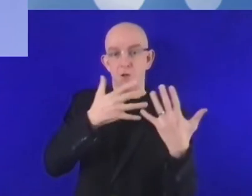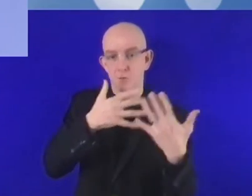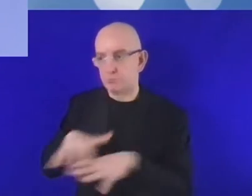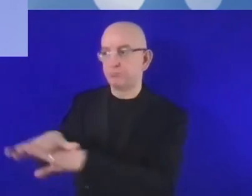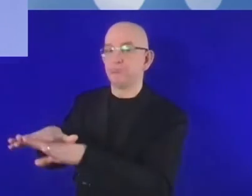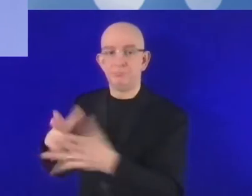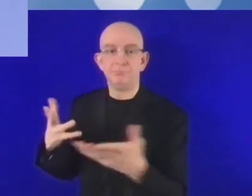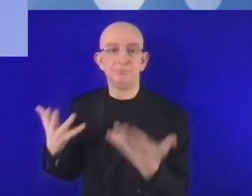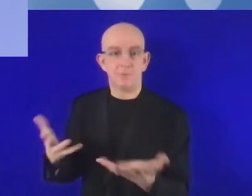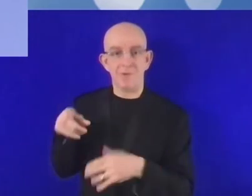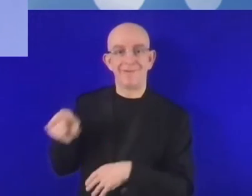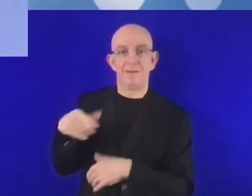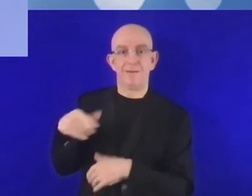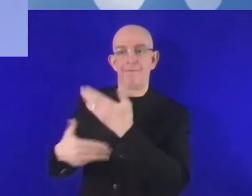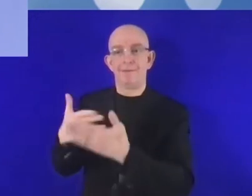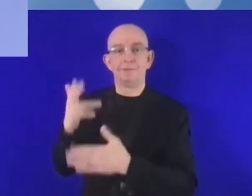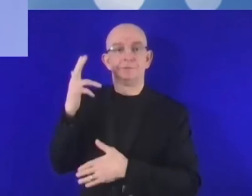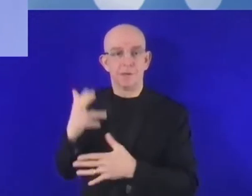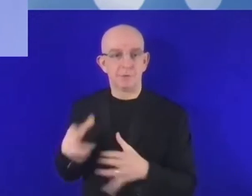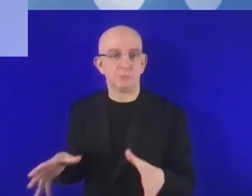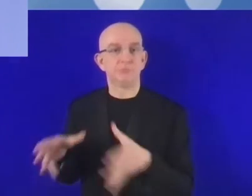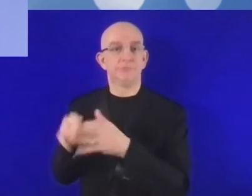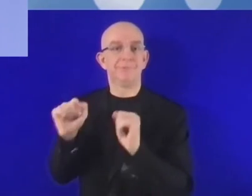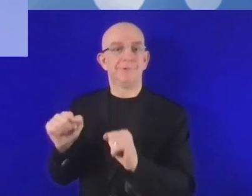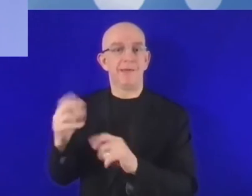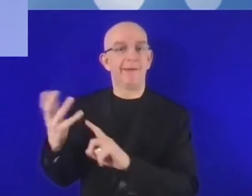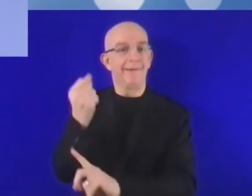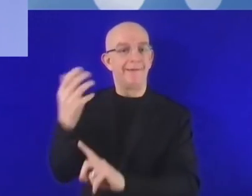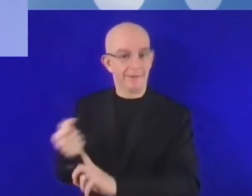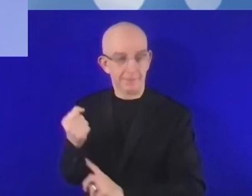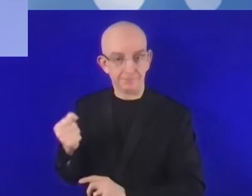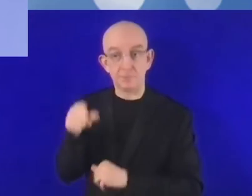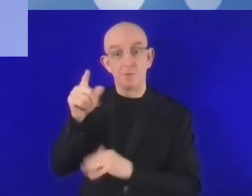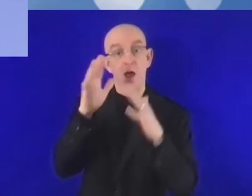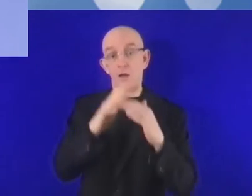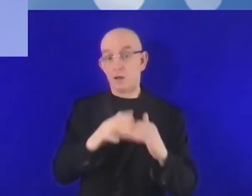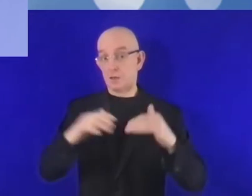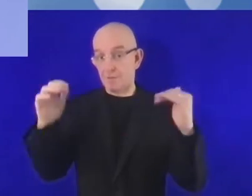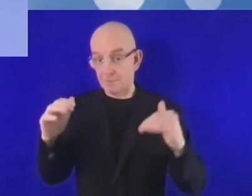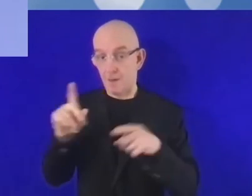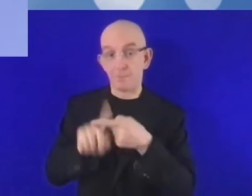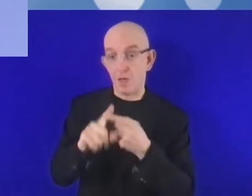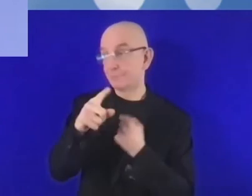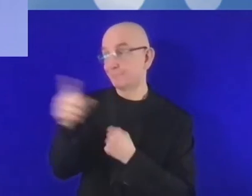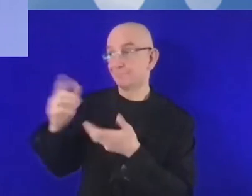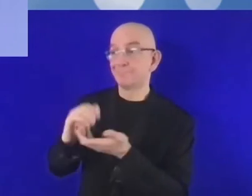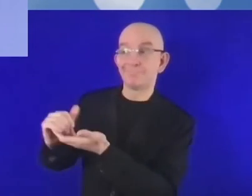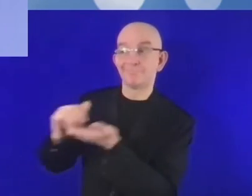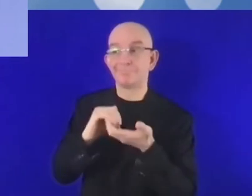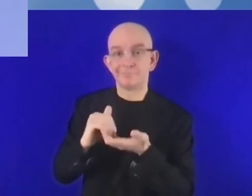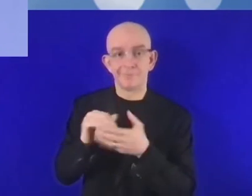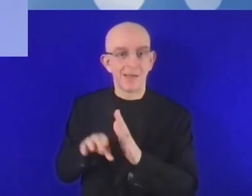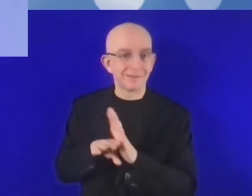и внедрять свои идеи, воплощать их в жизнь. Частный сектор должен сотрудничать с государственным